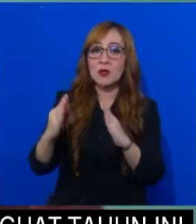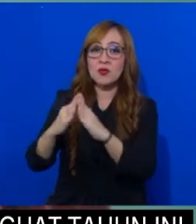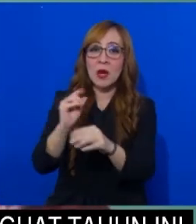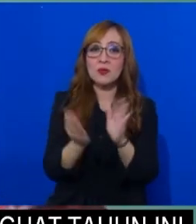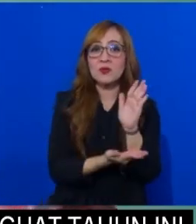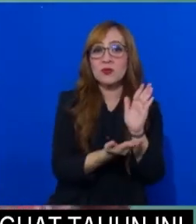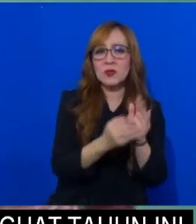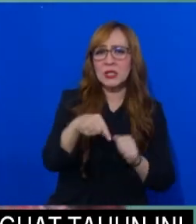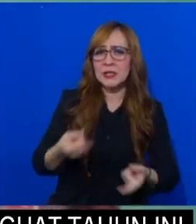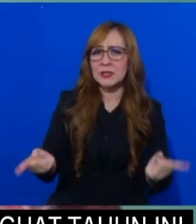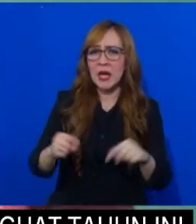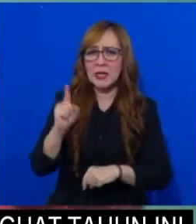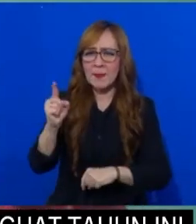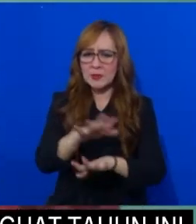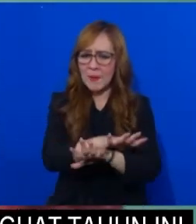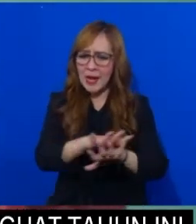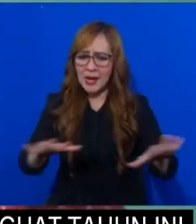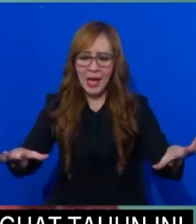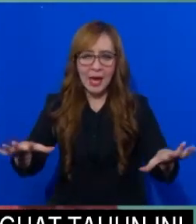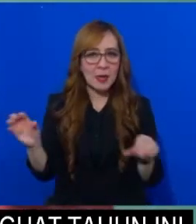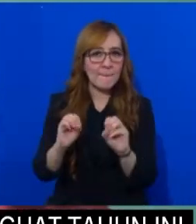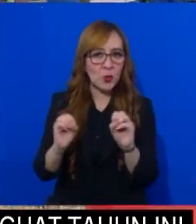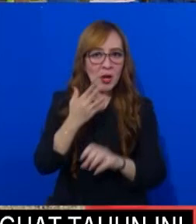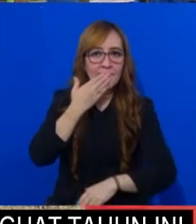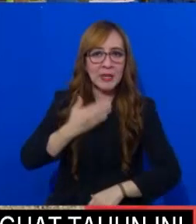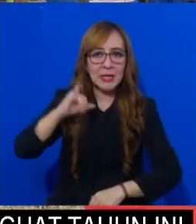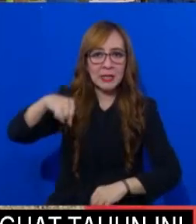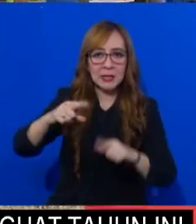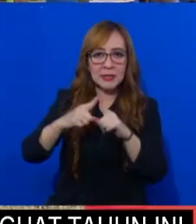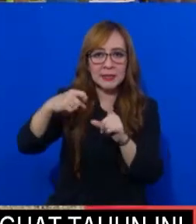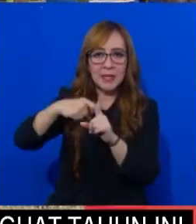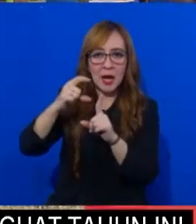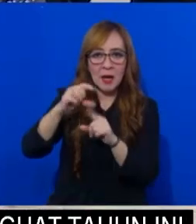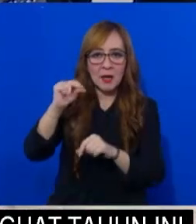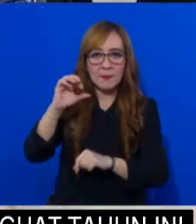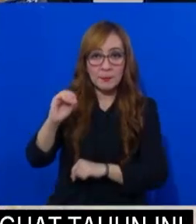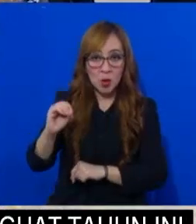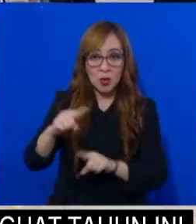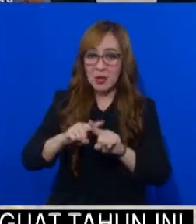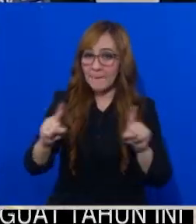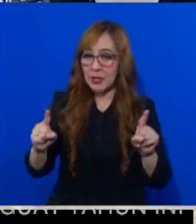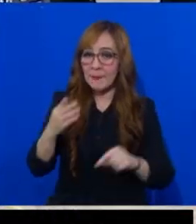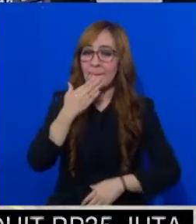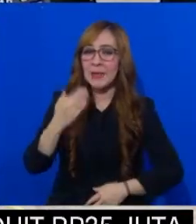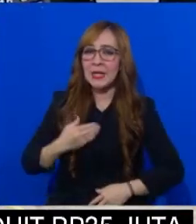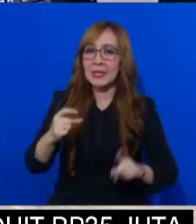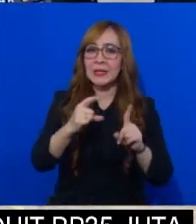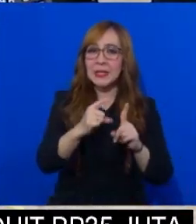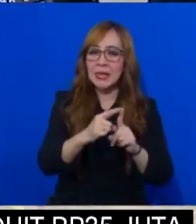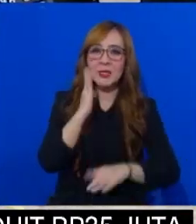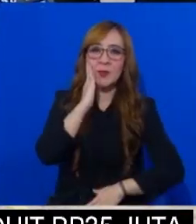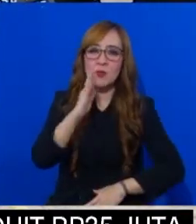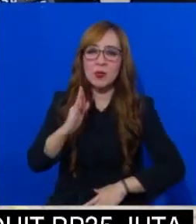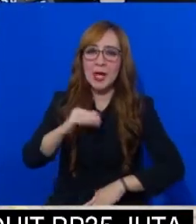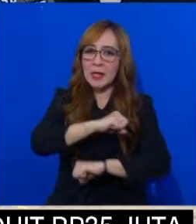terjadi karena lahan rusun tersebut bukan milik Jakpro, melainkan Dinas Pemuda dan Olahraga